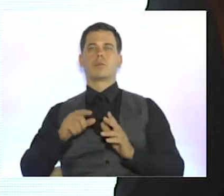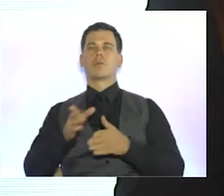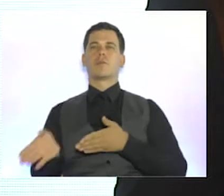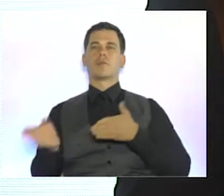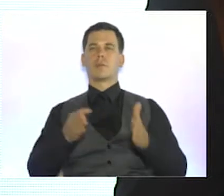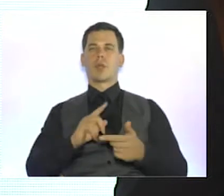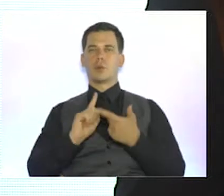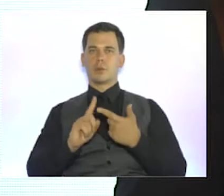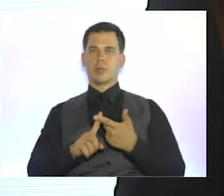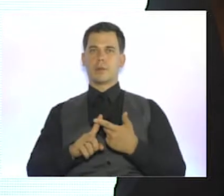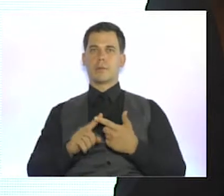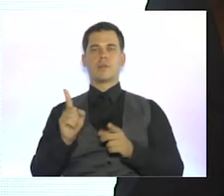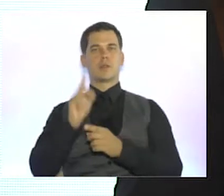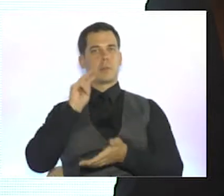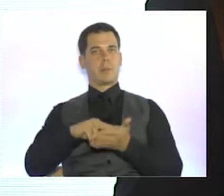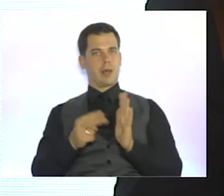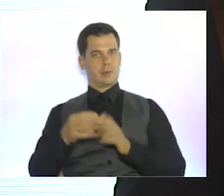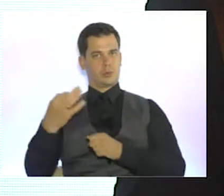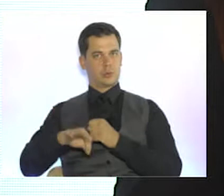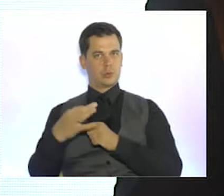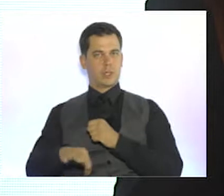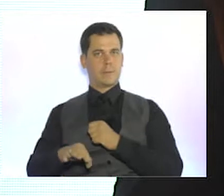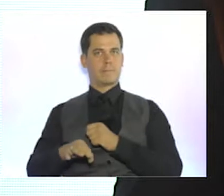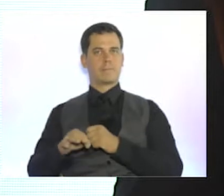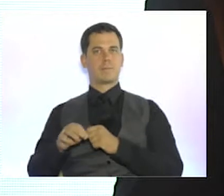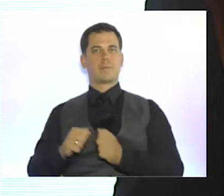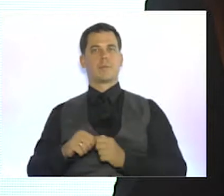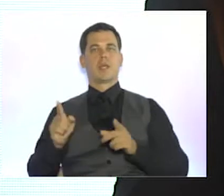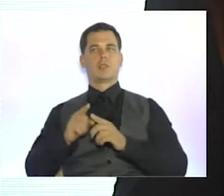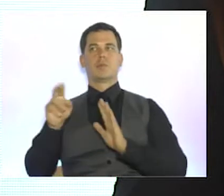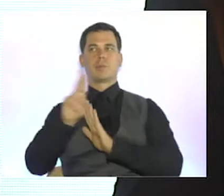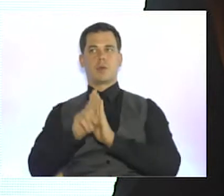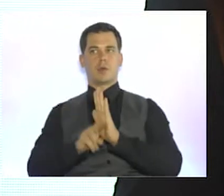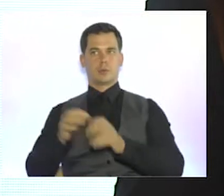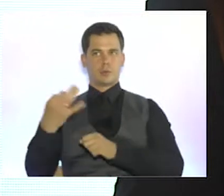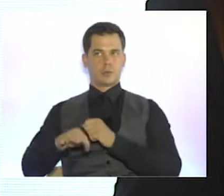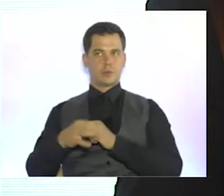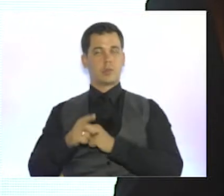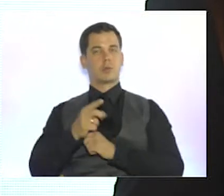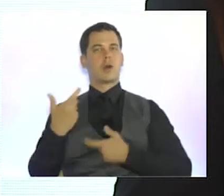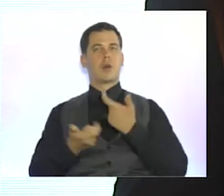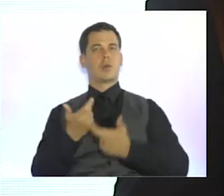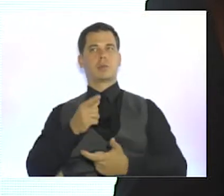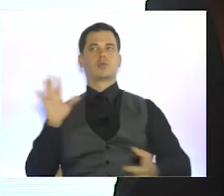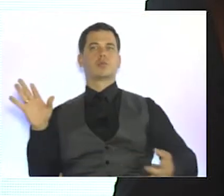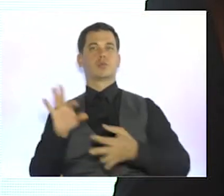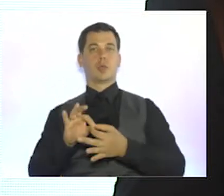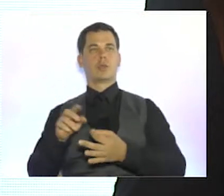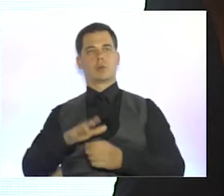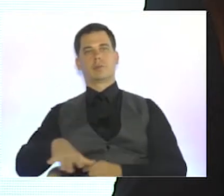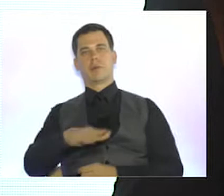Następnie plany studiów i programy studiów tworzone są w połączeniu z